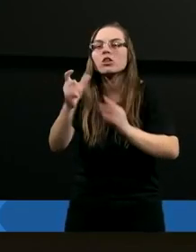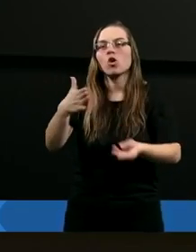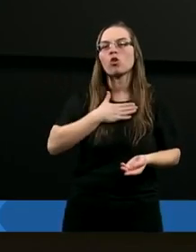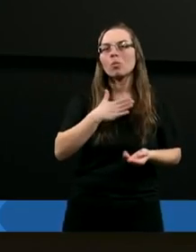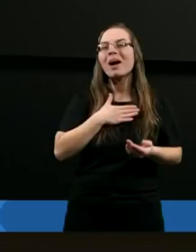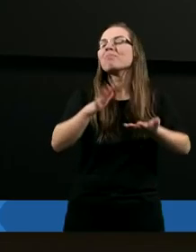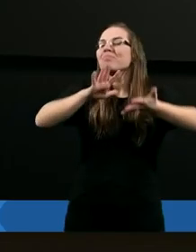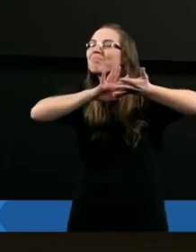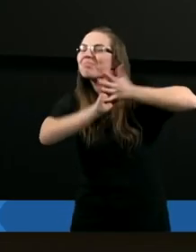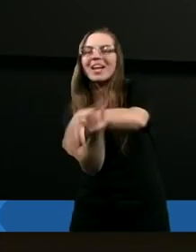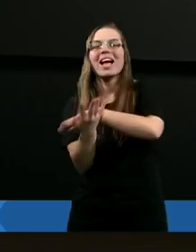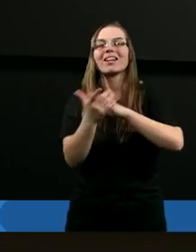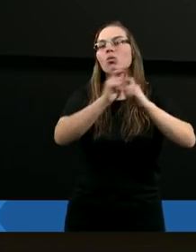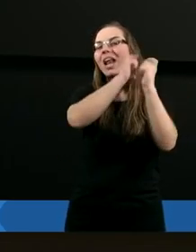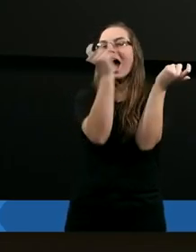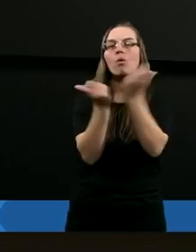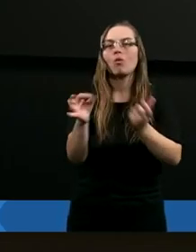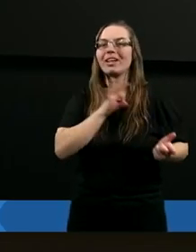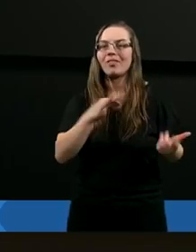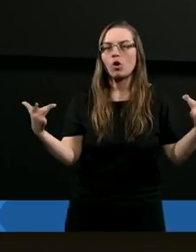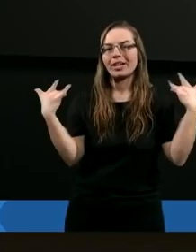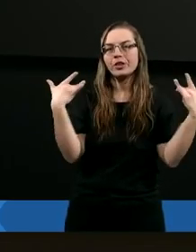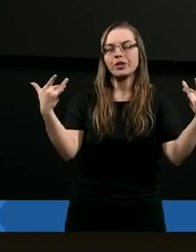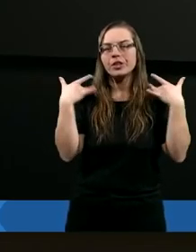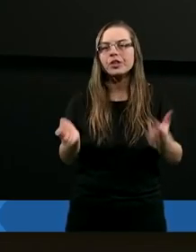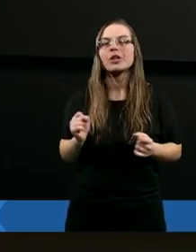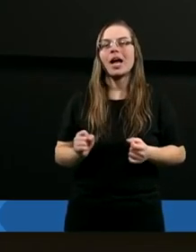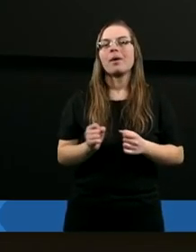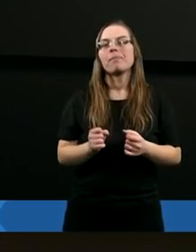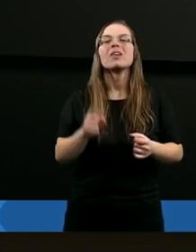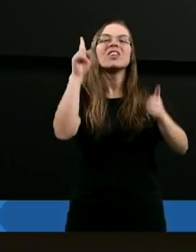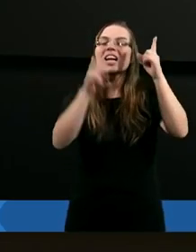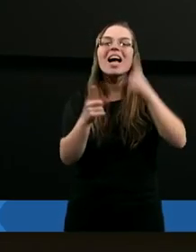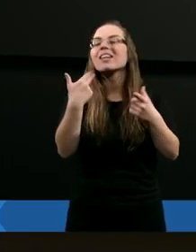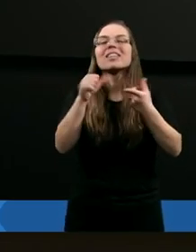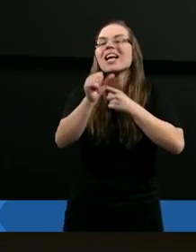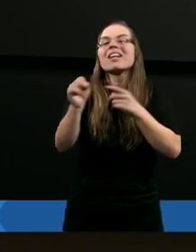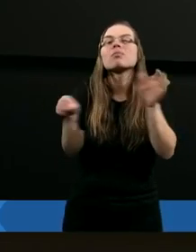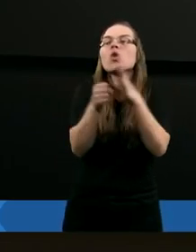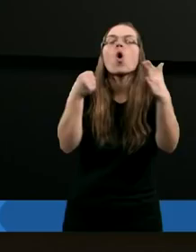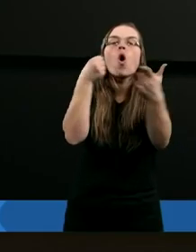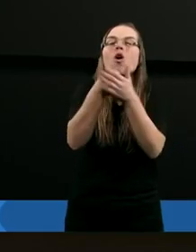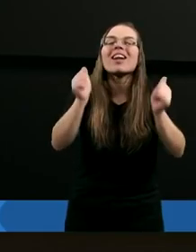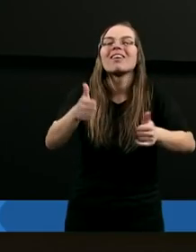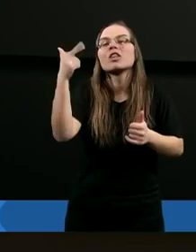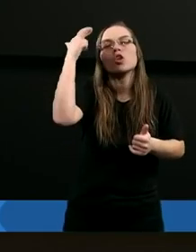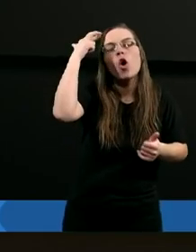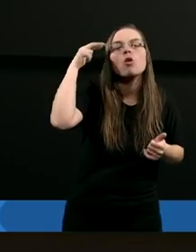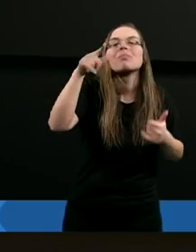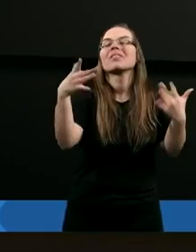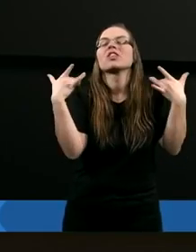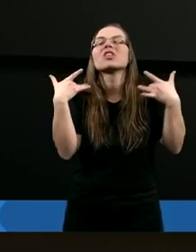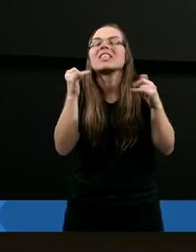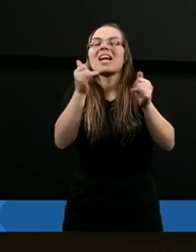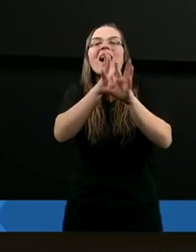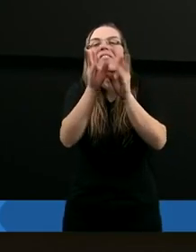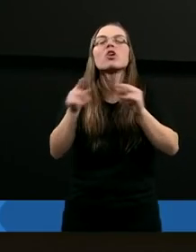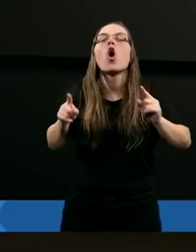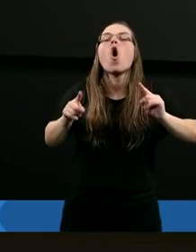I zmienił radykalnie swoje życie. Myślę, że czasami nie jesteśmy w stanie do końca zrozumieć Bożych działań.